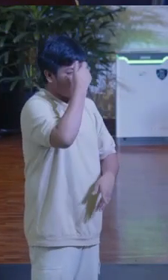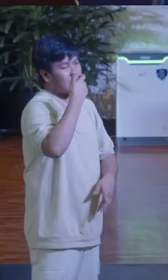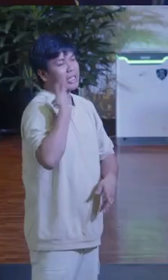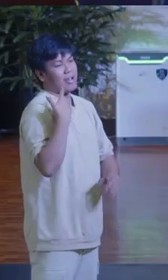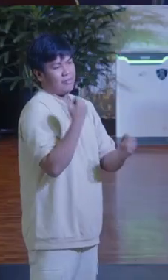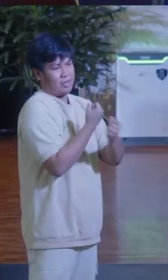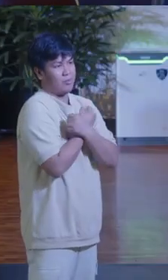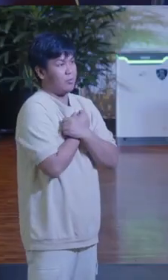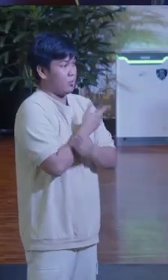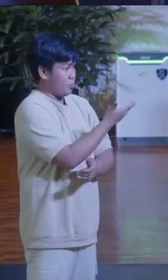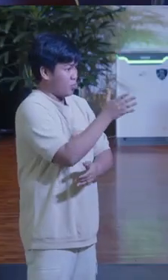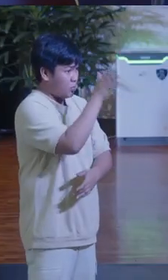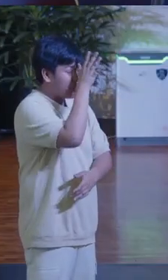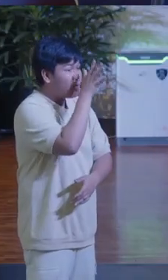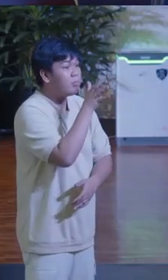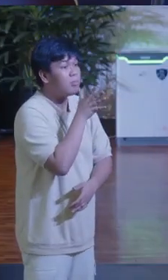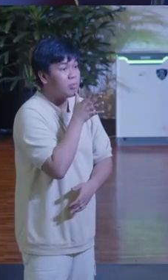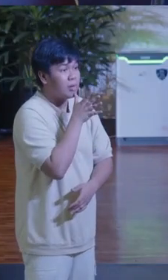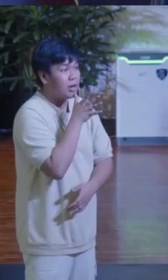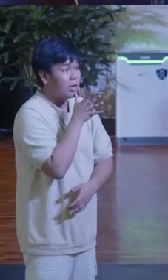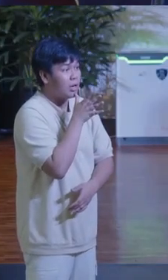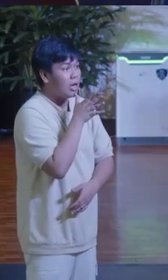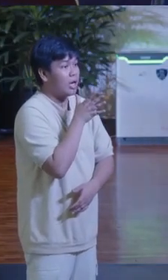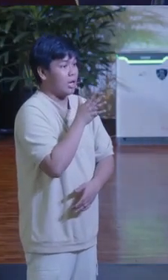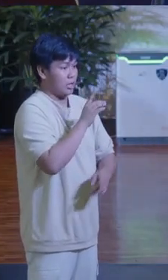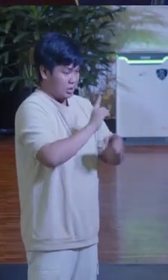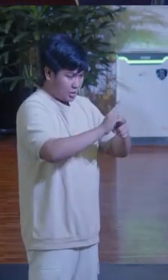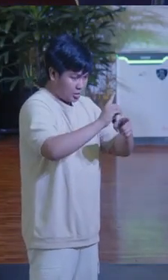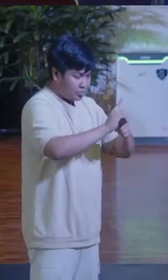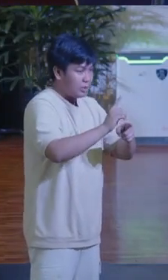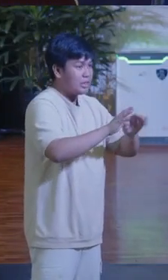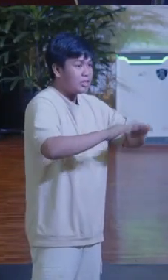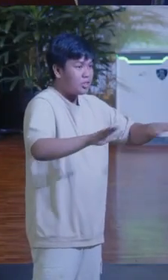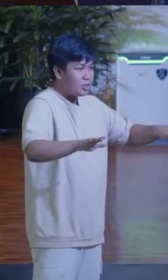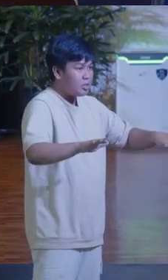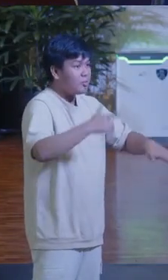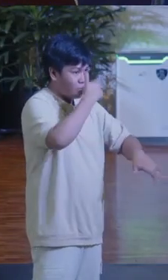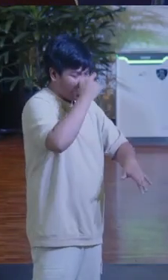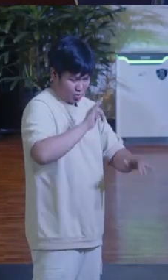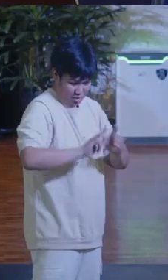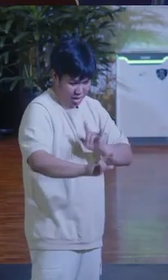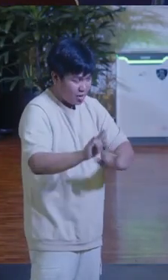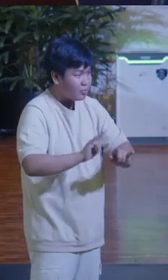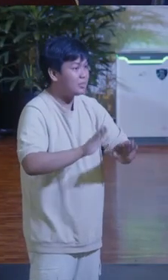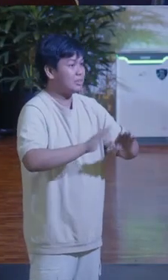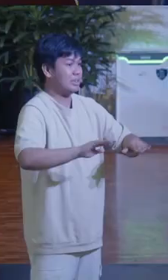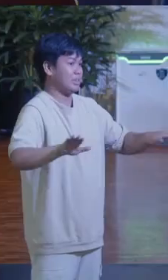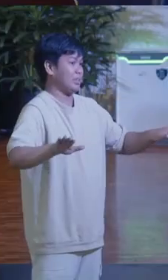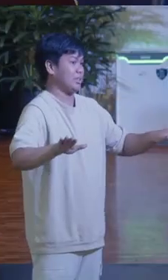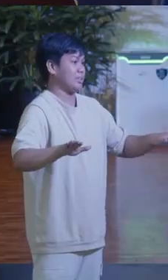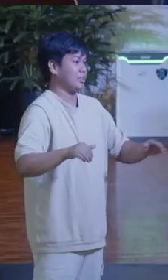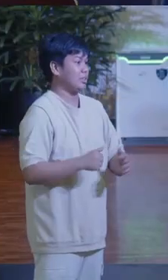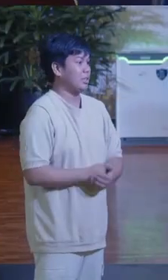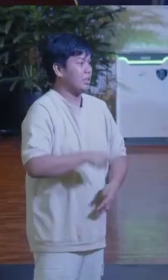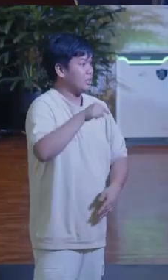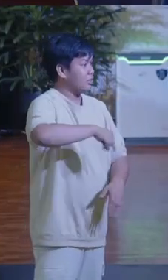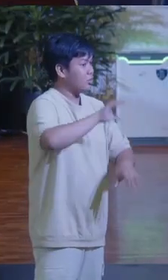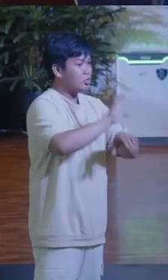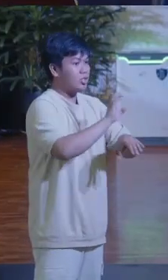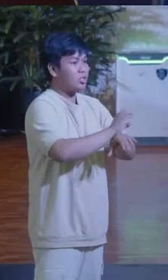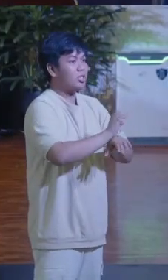pagmamahal sa atin. Sa ating pong church, tayo po ay nagdidisiplina. Lalo na ng ating mga pinuno at